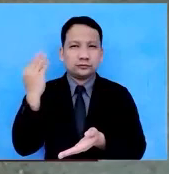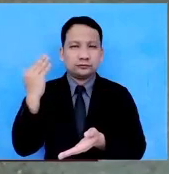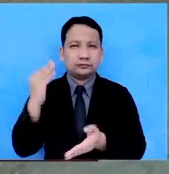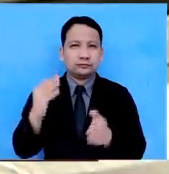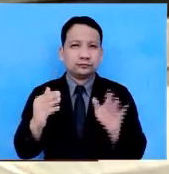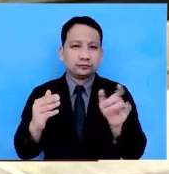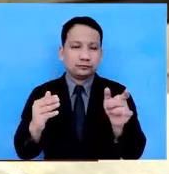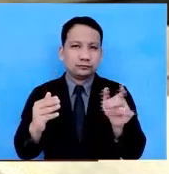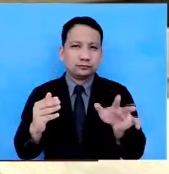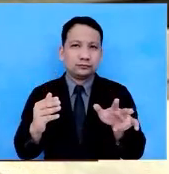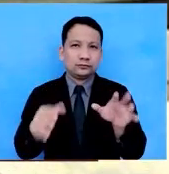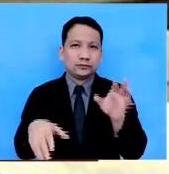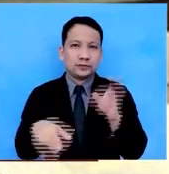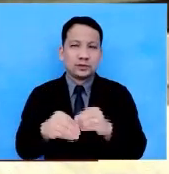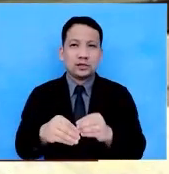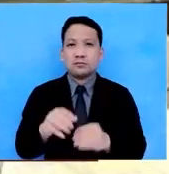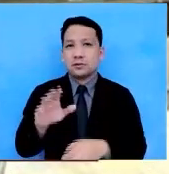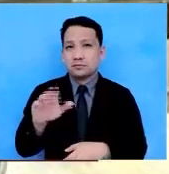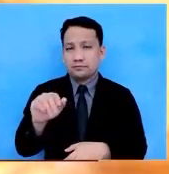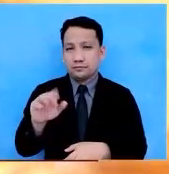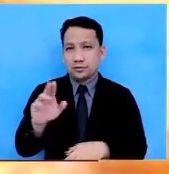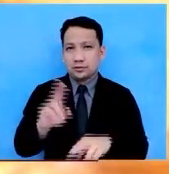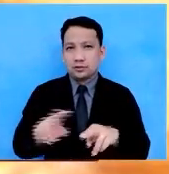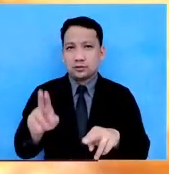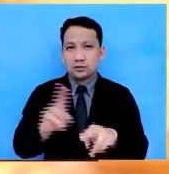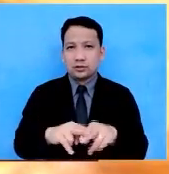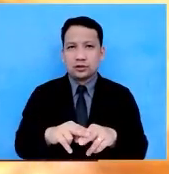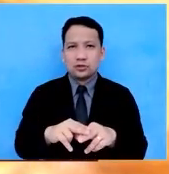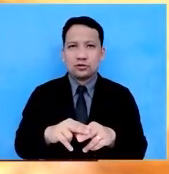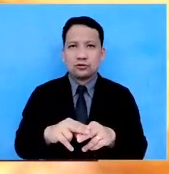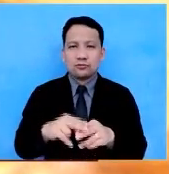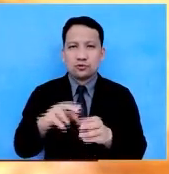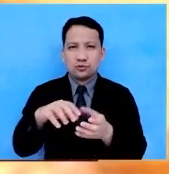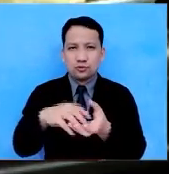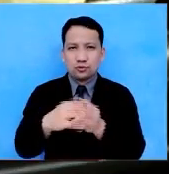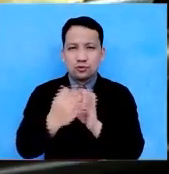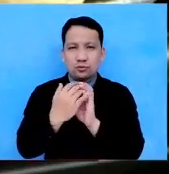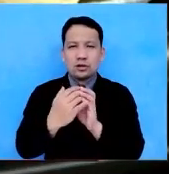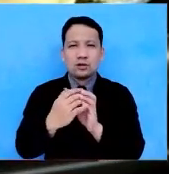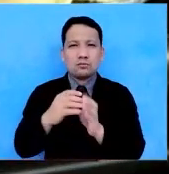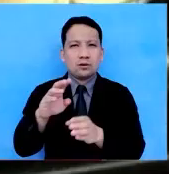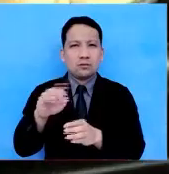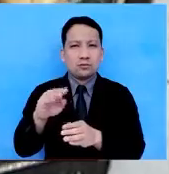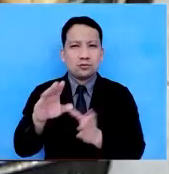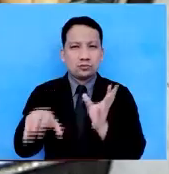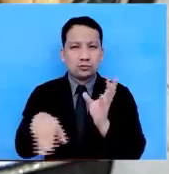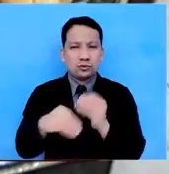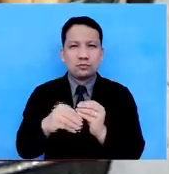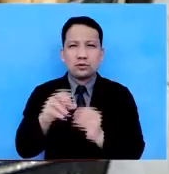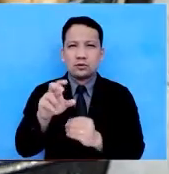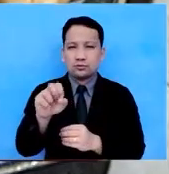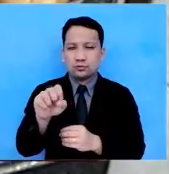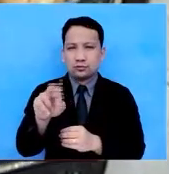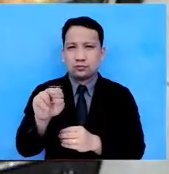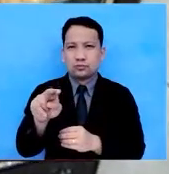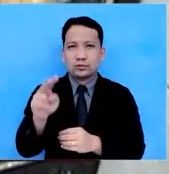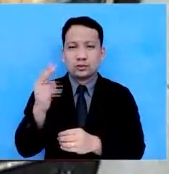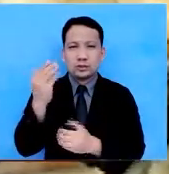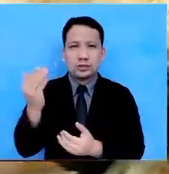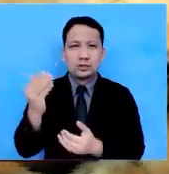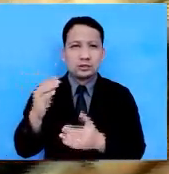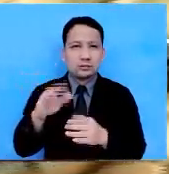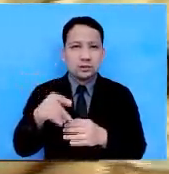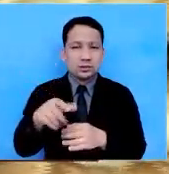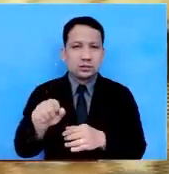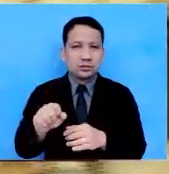pesos. 15 pesos naman ang toasted siopaw mula sa dating 14 pesos. Ang Spanish bread, pandecoco at